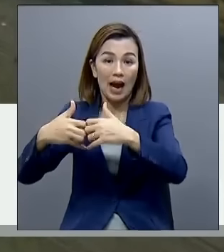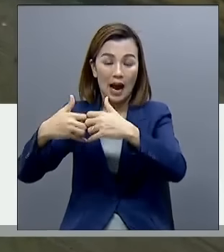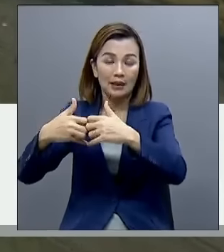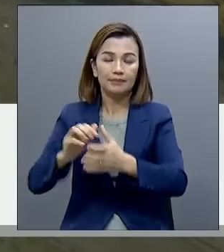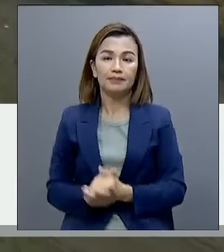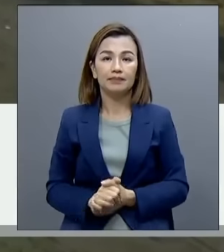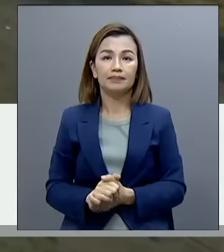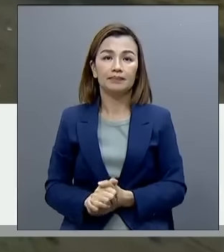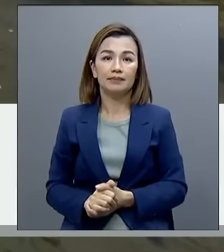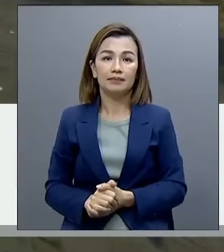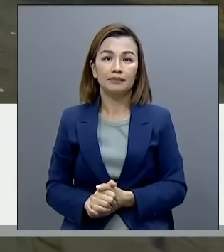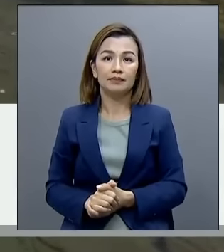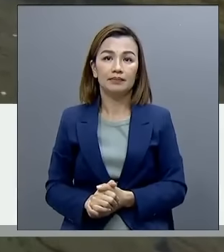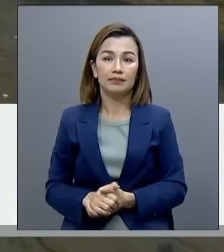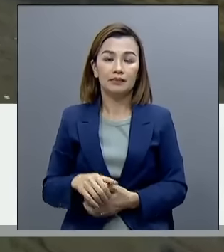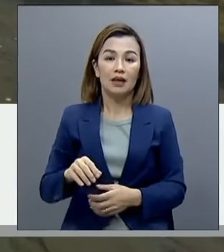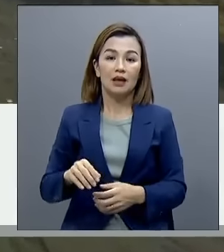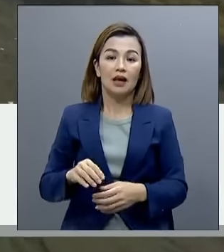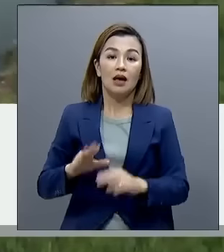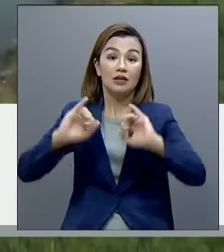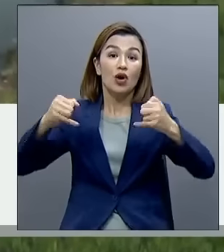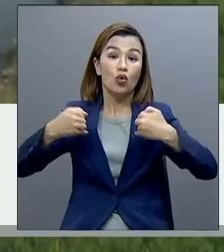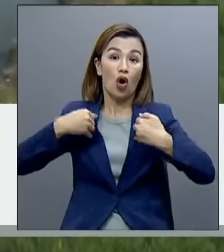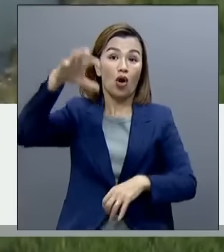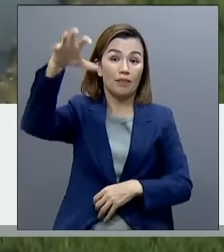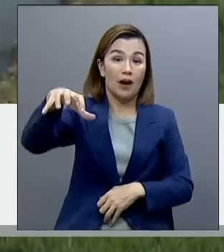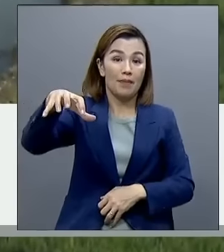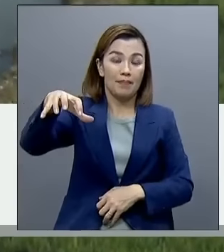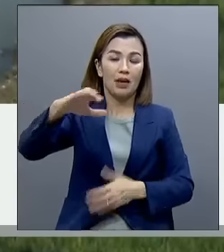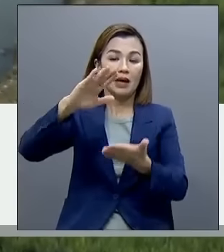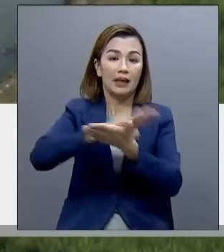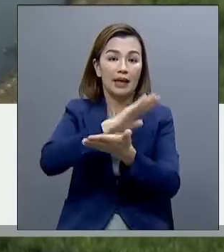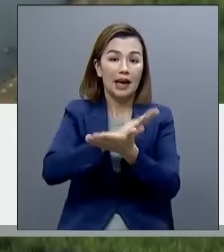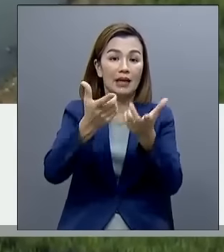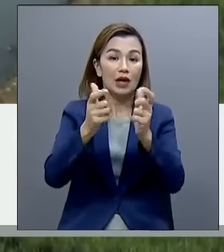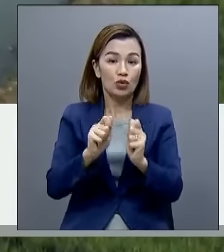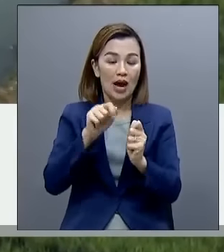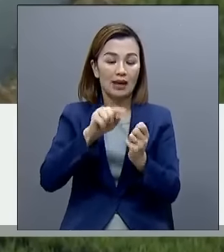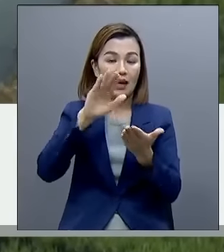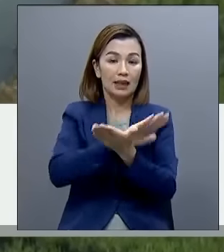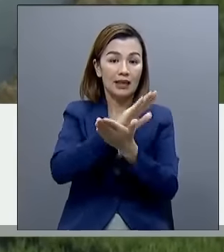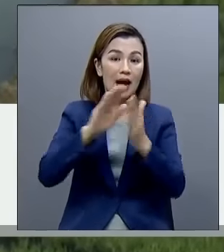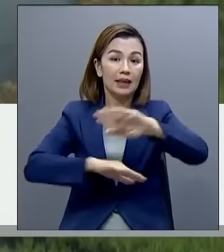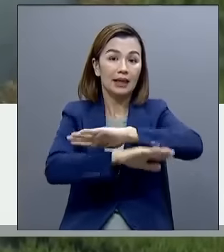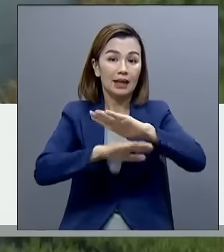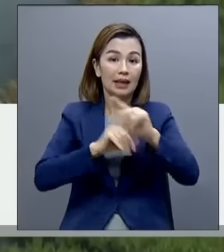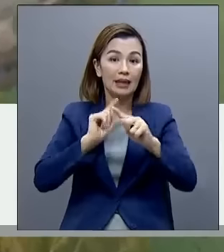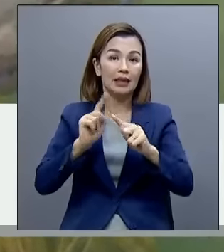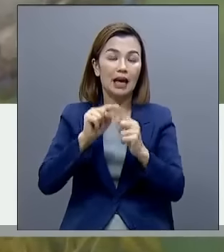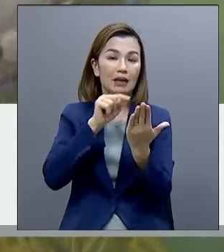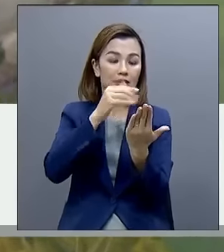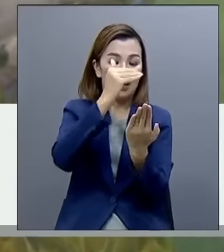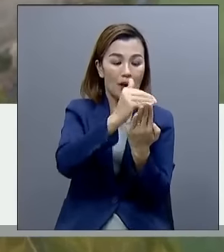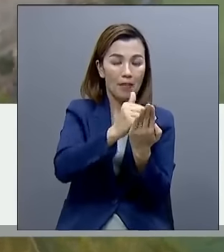เขามีใบอนุญาตเกี่ยวกับการประกอบการทำหรือว่าค้าดอกไม้เพลิงตามพรบอาวุธปืนเครื่องกระสุนปืนวัตถุระเ